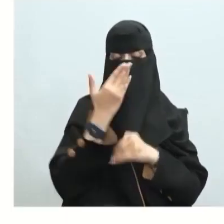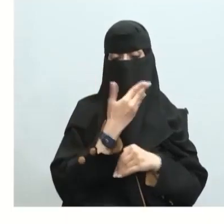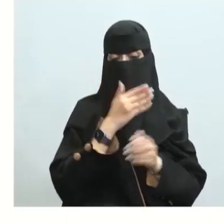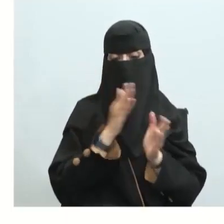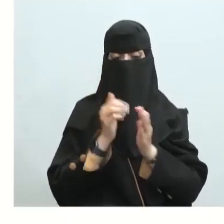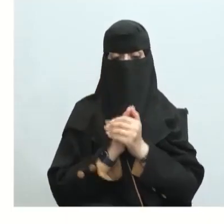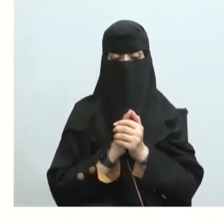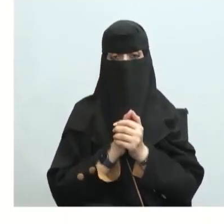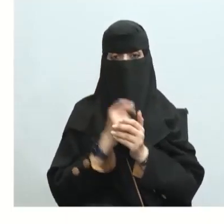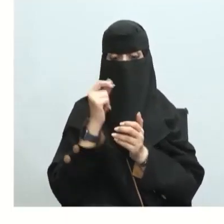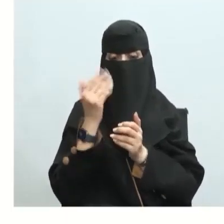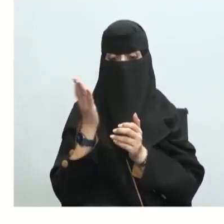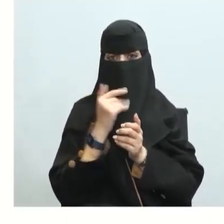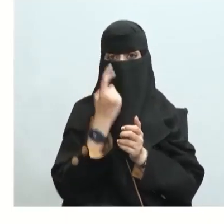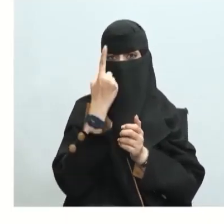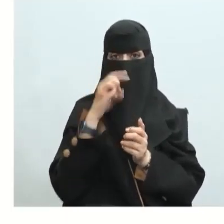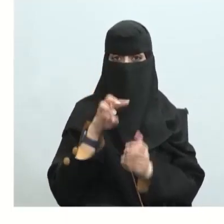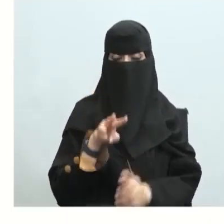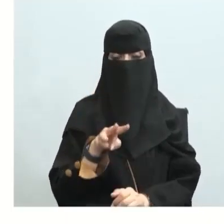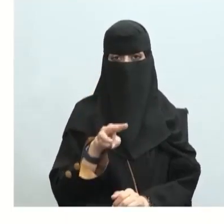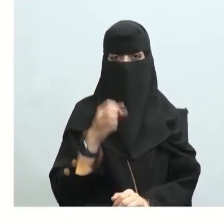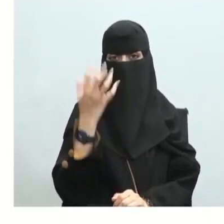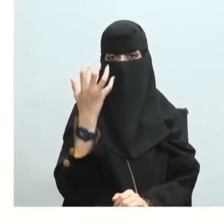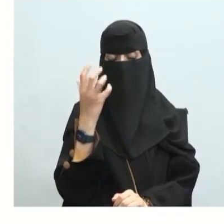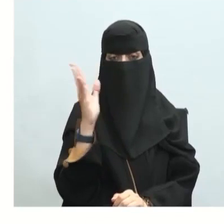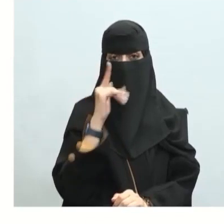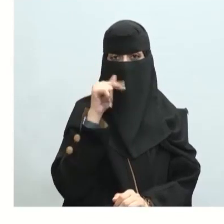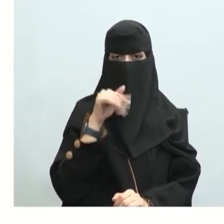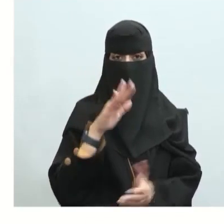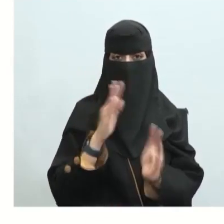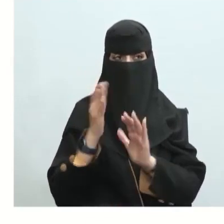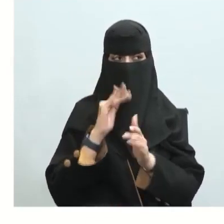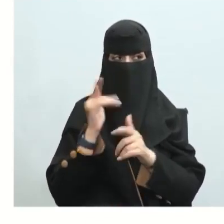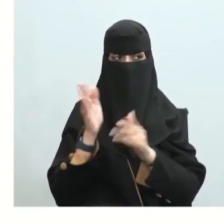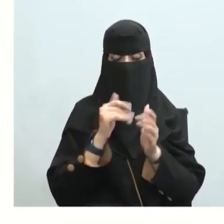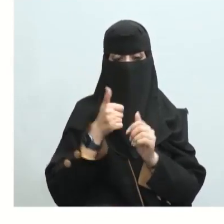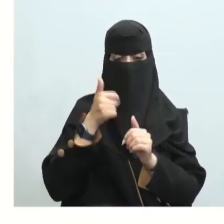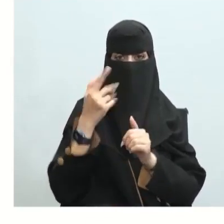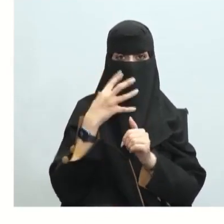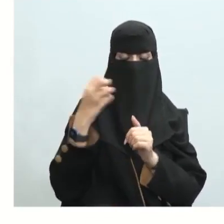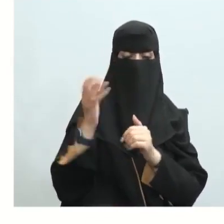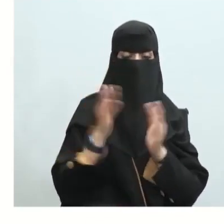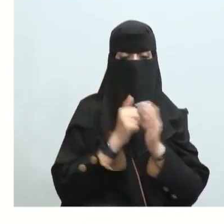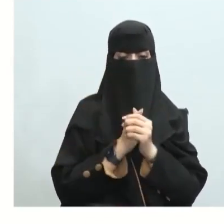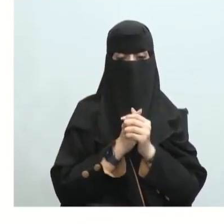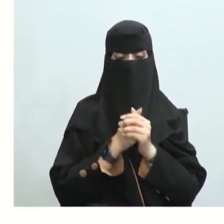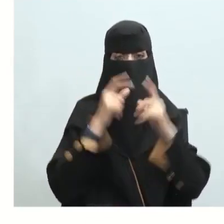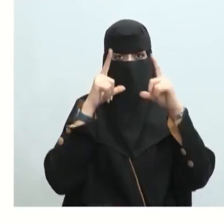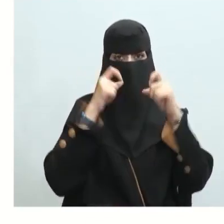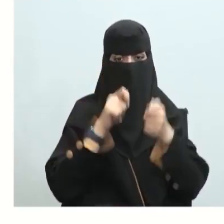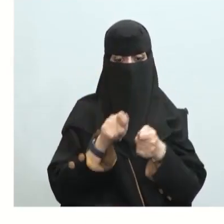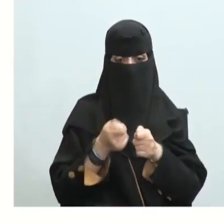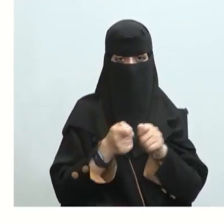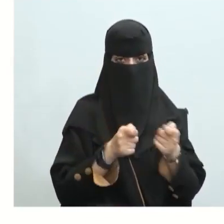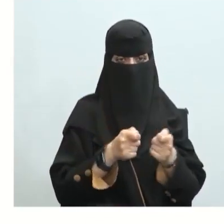الموحيه بامكانك تذكر مثلا سعرا له 1500 يكون السعر فيه شيء من من الجذب ايضا الصوره